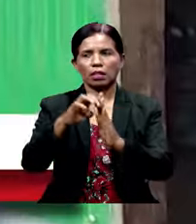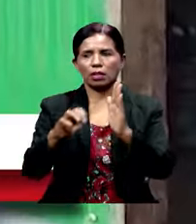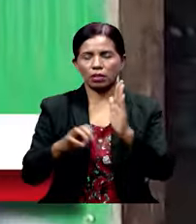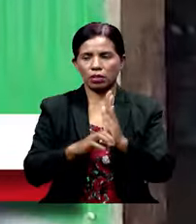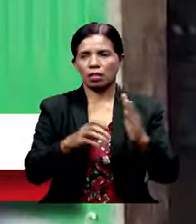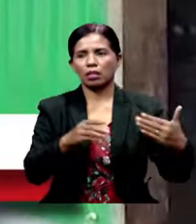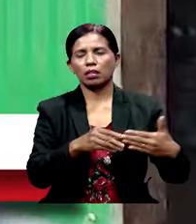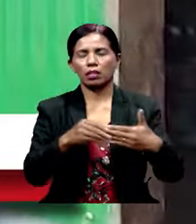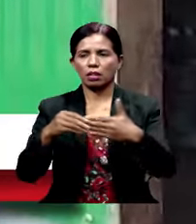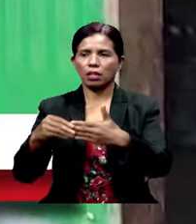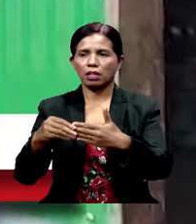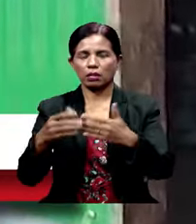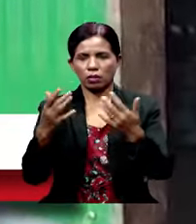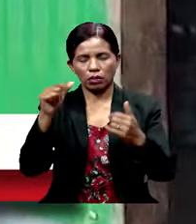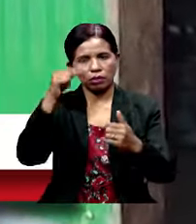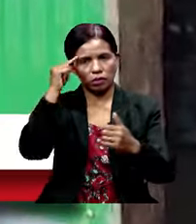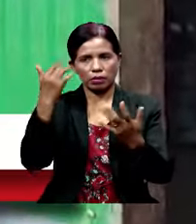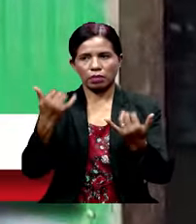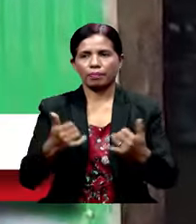kuma